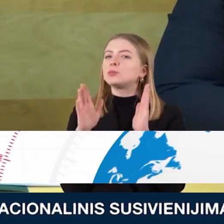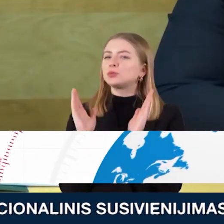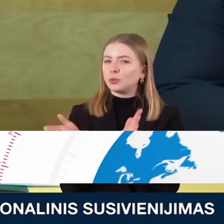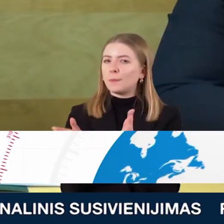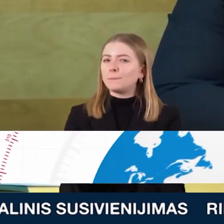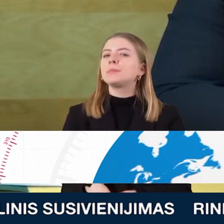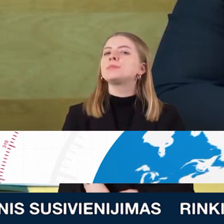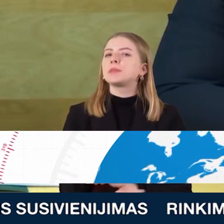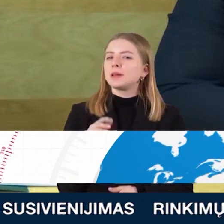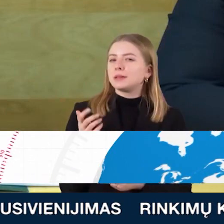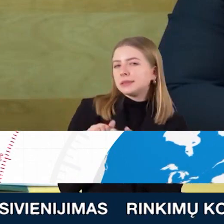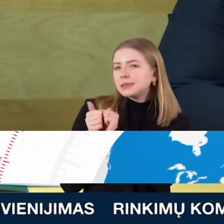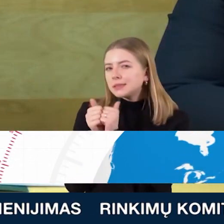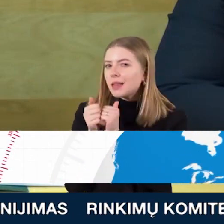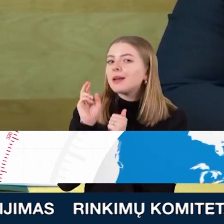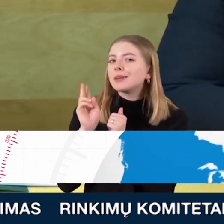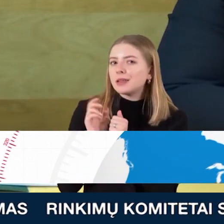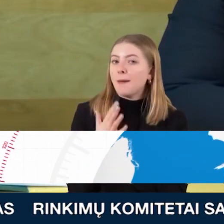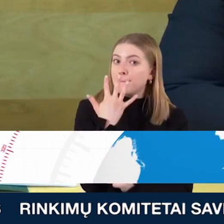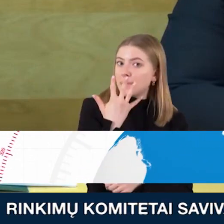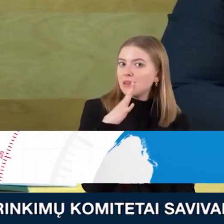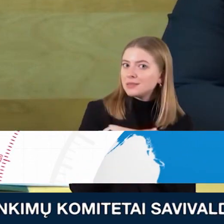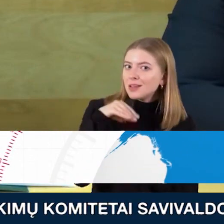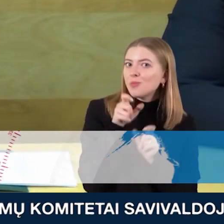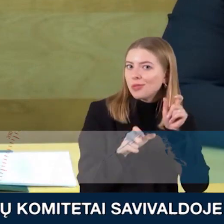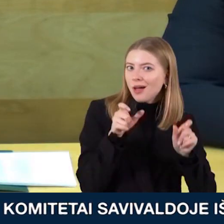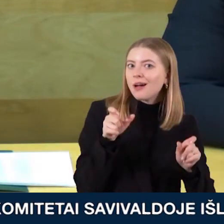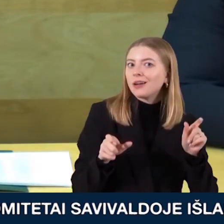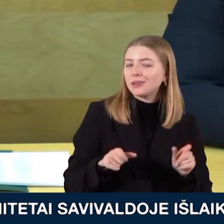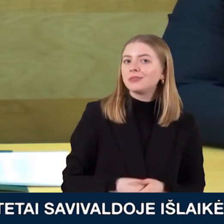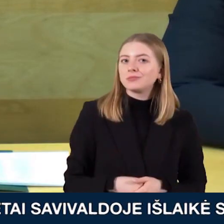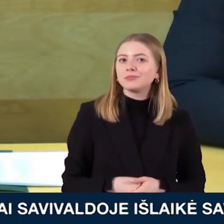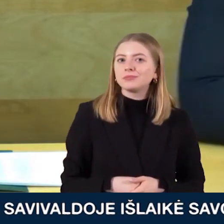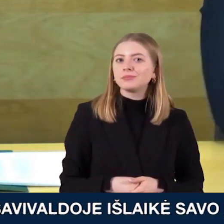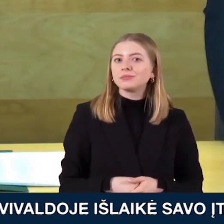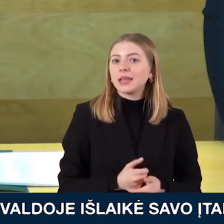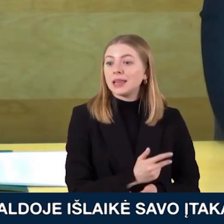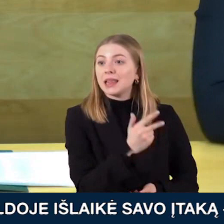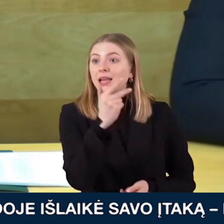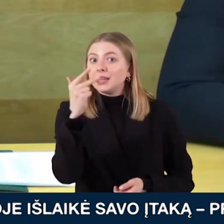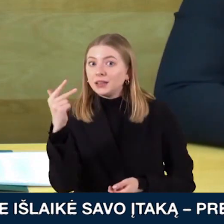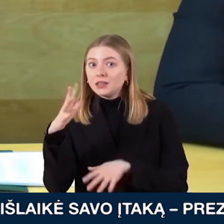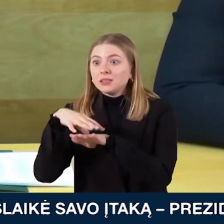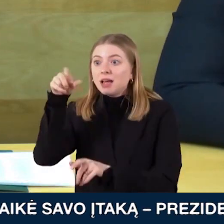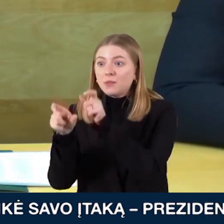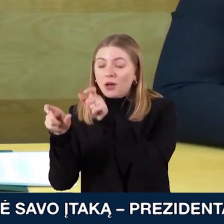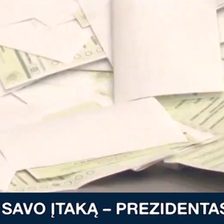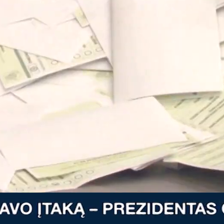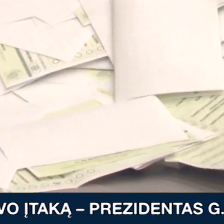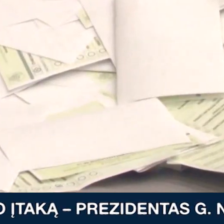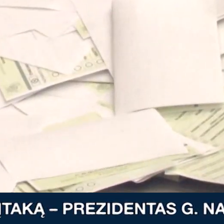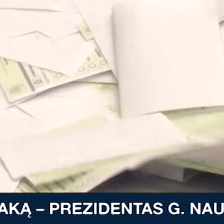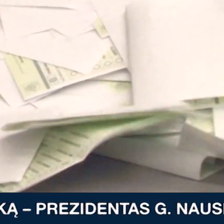Seimo nariai. Iš jų yra išrinkti 3 Seimo nariai vienmandatėse